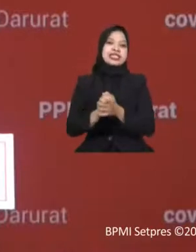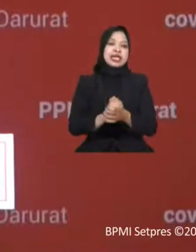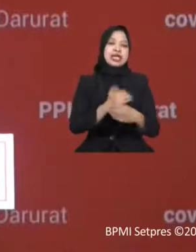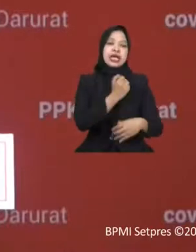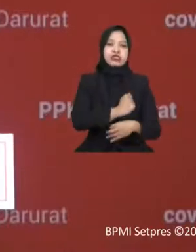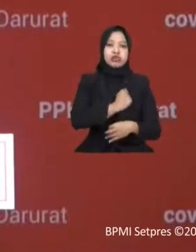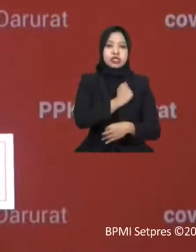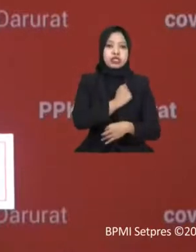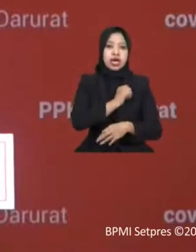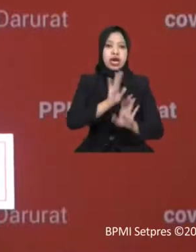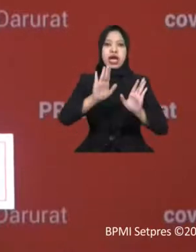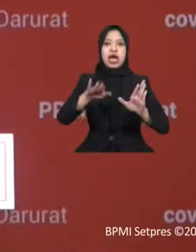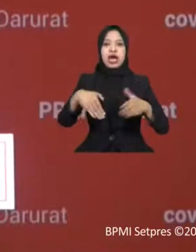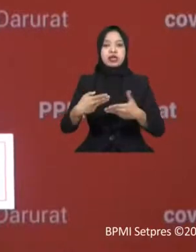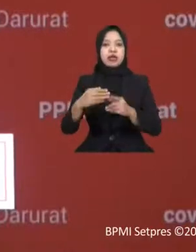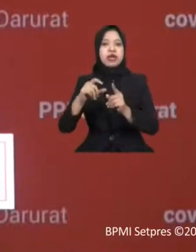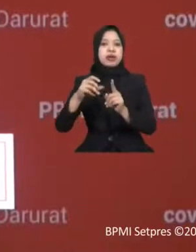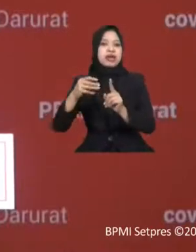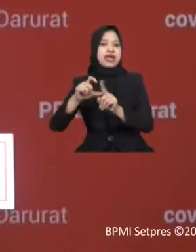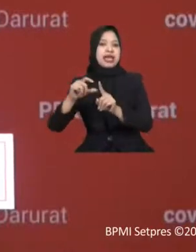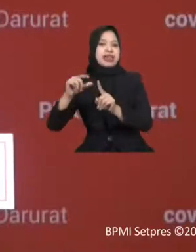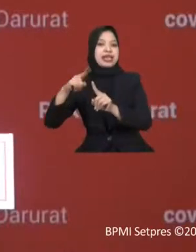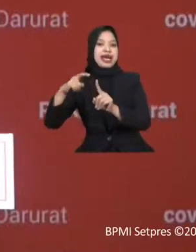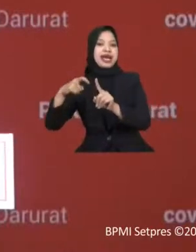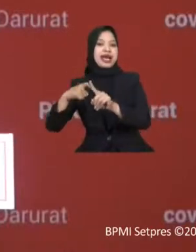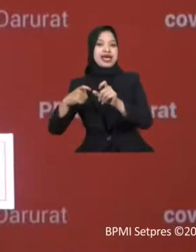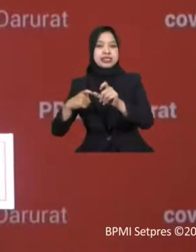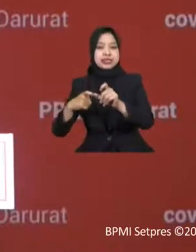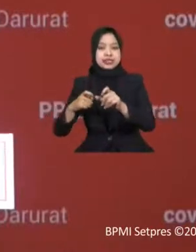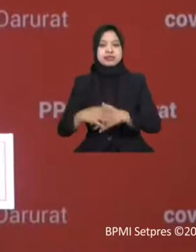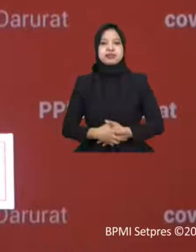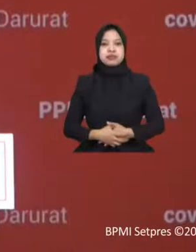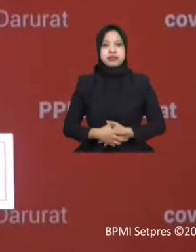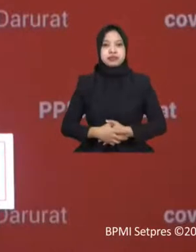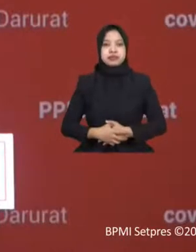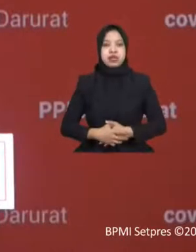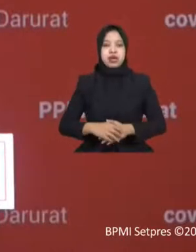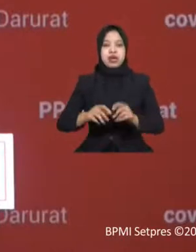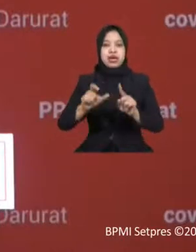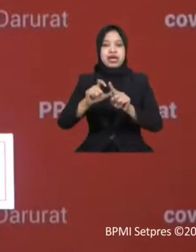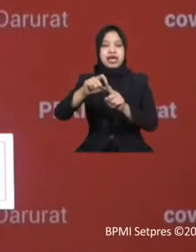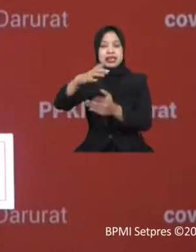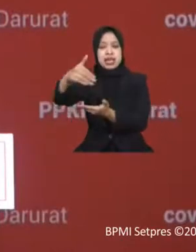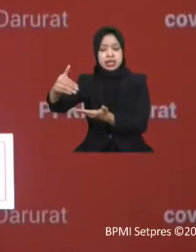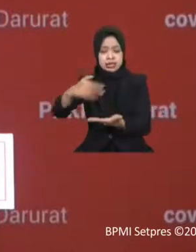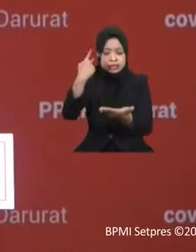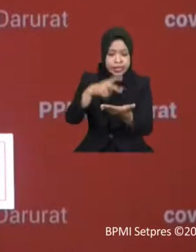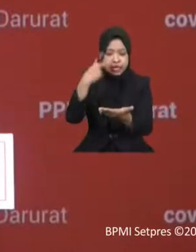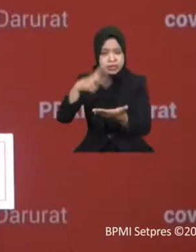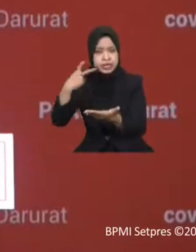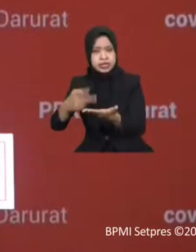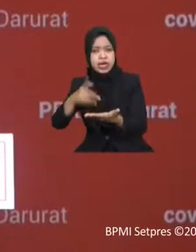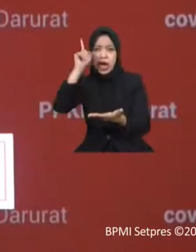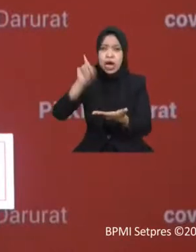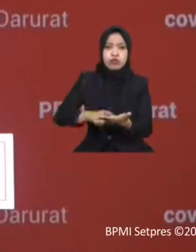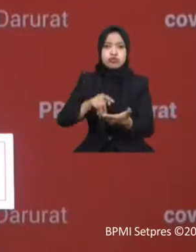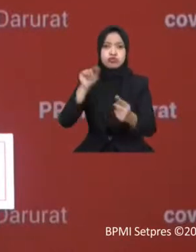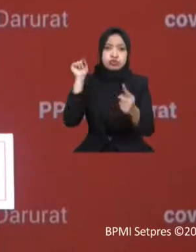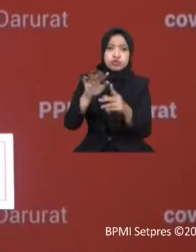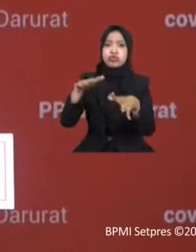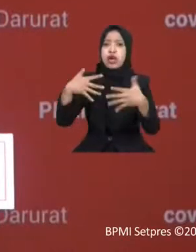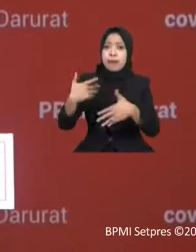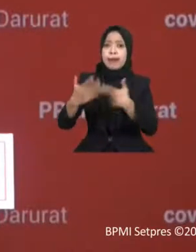sosial atau detects pemutakhiran data harus saudara karena merupakan